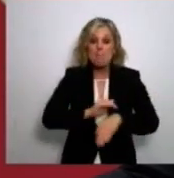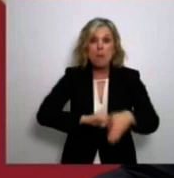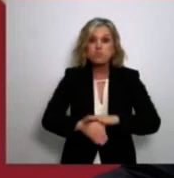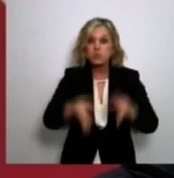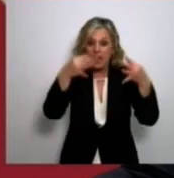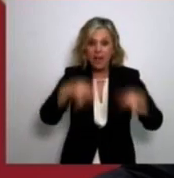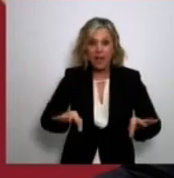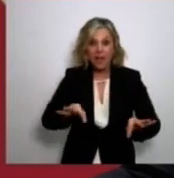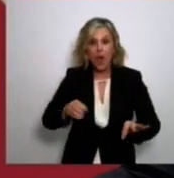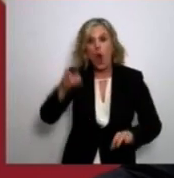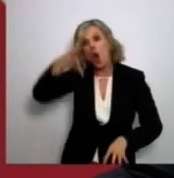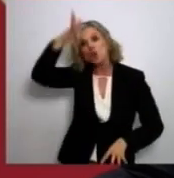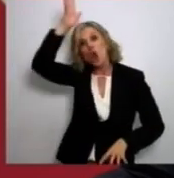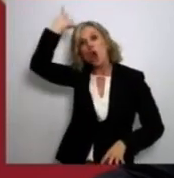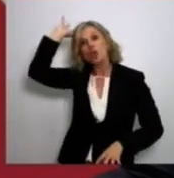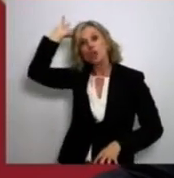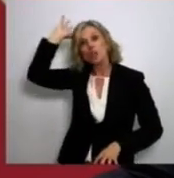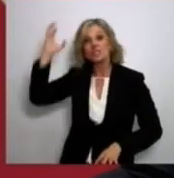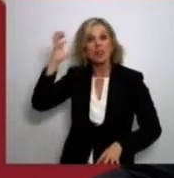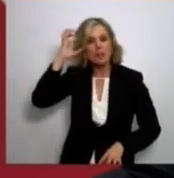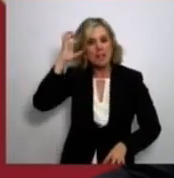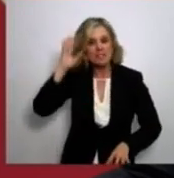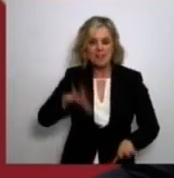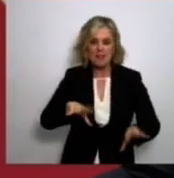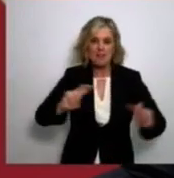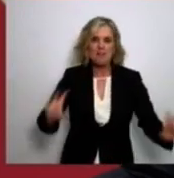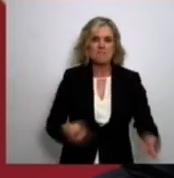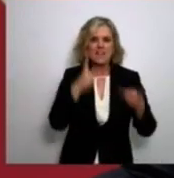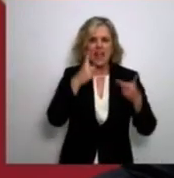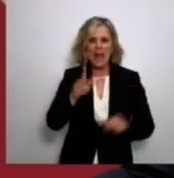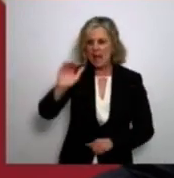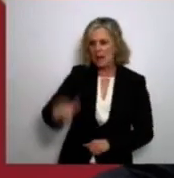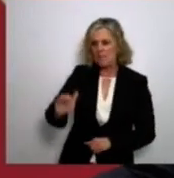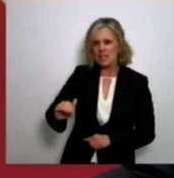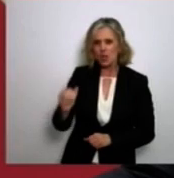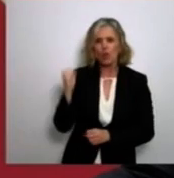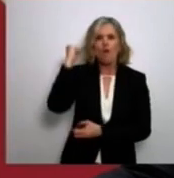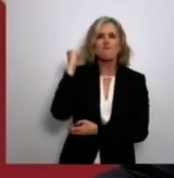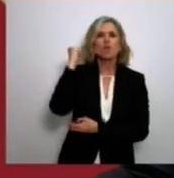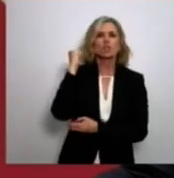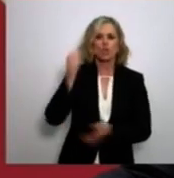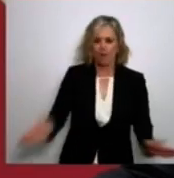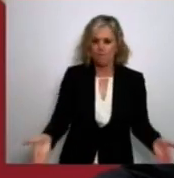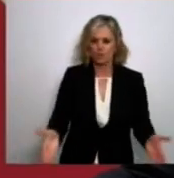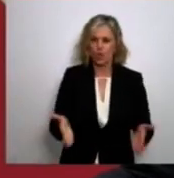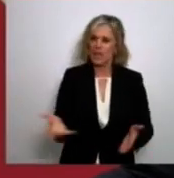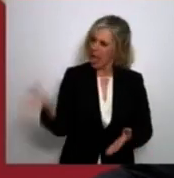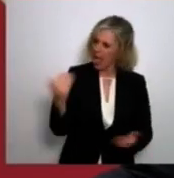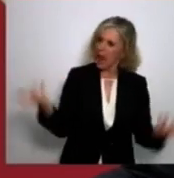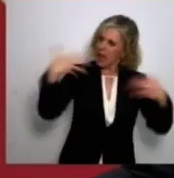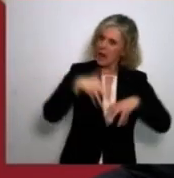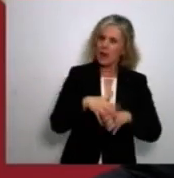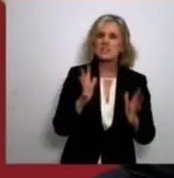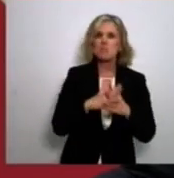Ο Κολοκοτρώνης όταν βρήκε έναν βοσκό μικρό στα Δερβενάκια, του είπε «Θα έρθεις να πολεμήσουμε» και του είπε αυτός «Δεν